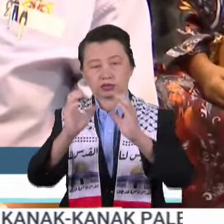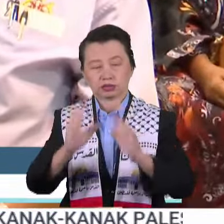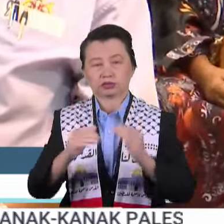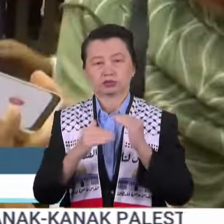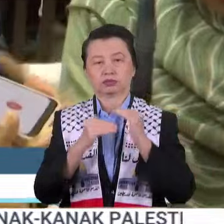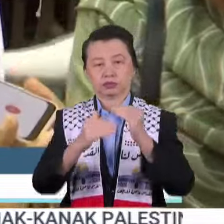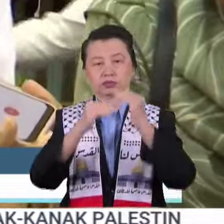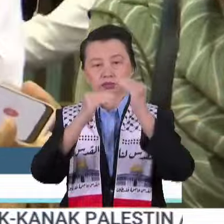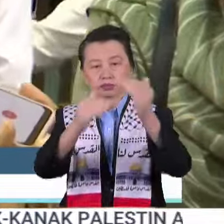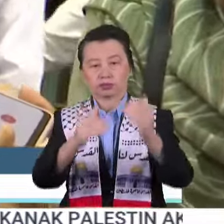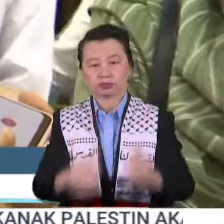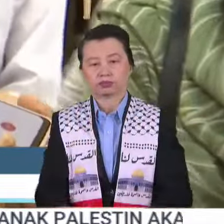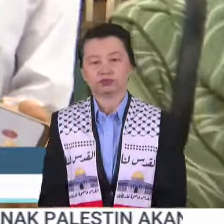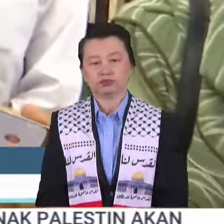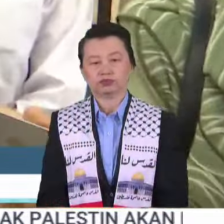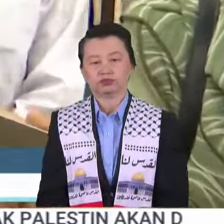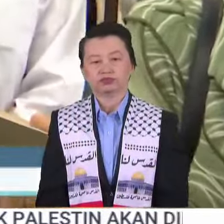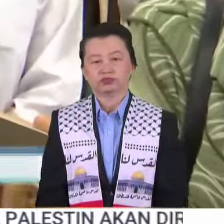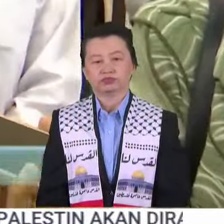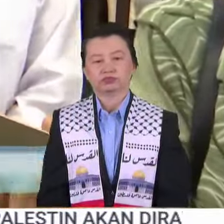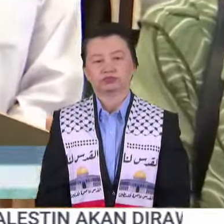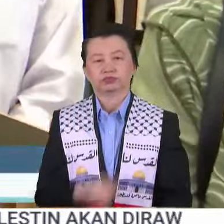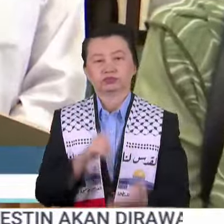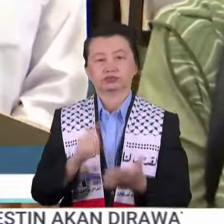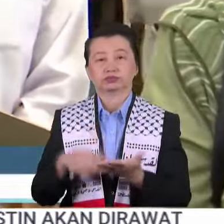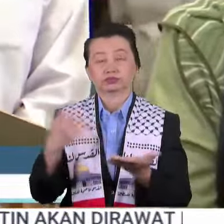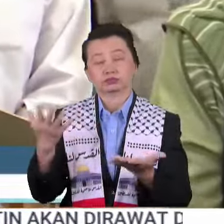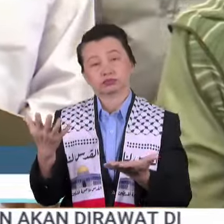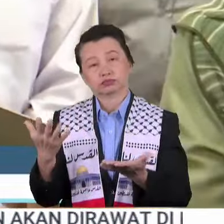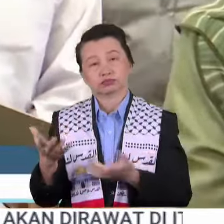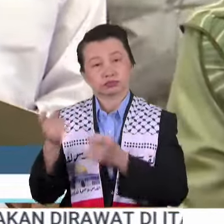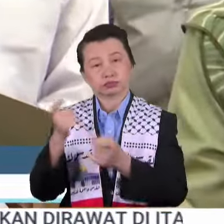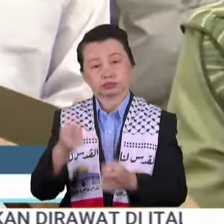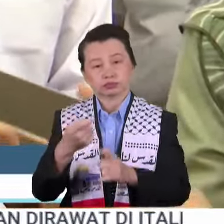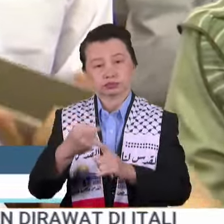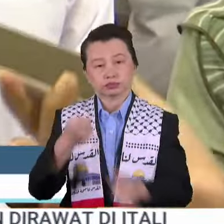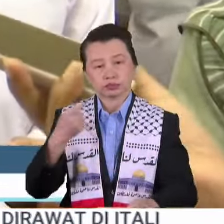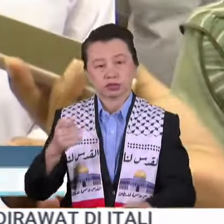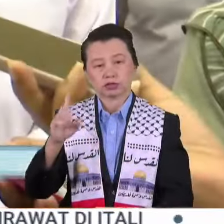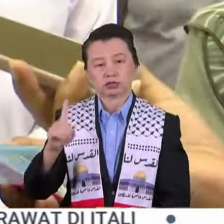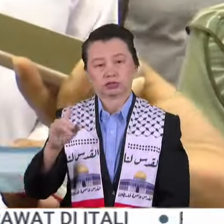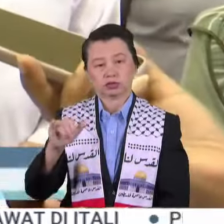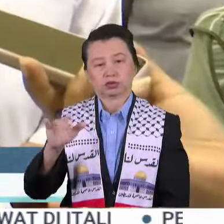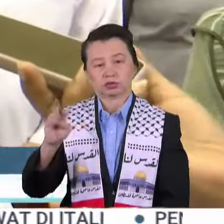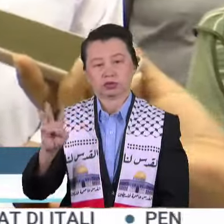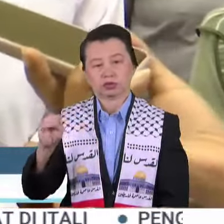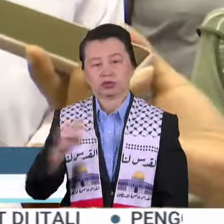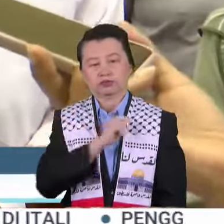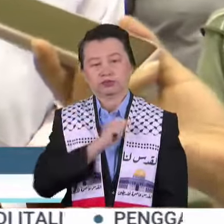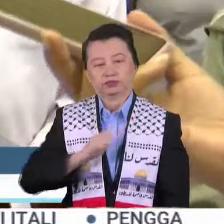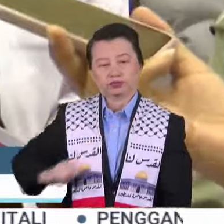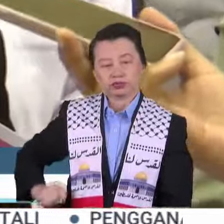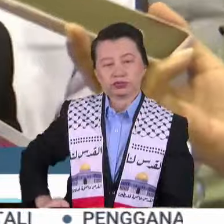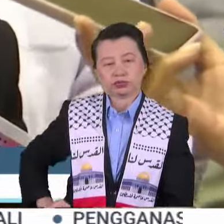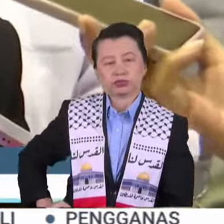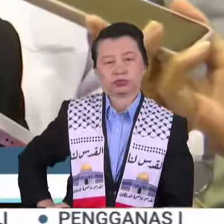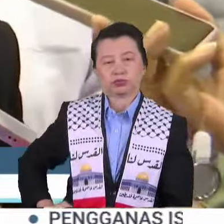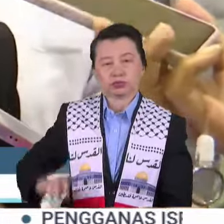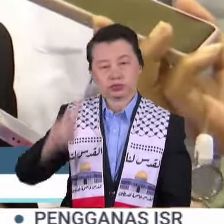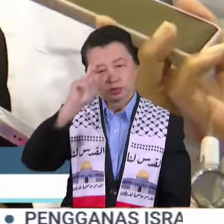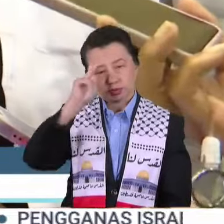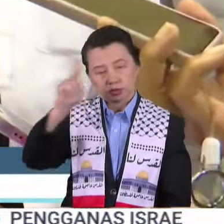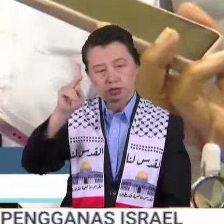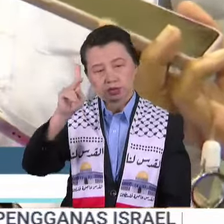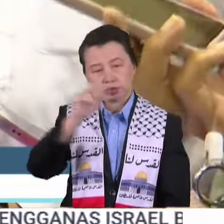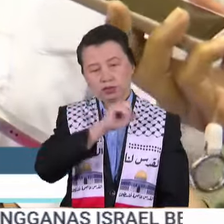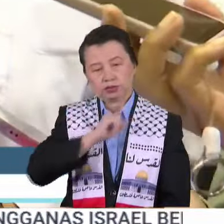berperingkat. Bantuan ini kurniaan daripada kebawahdulian mulia Tuanku Sultan Muhammad Kelima